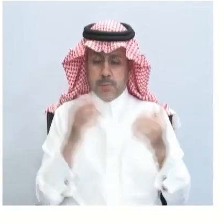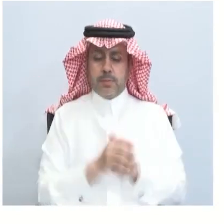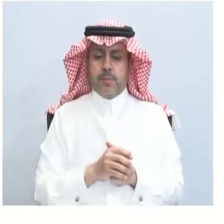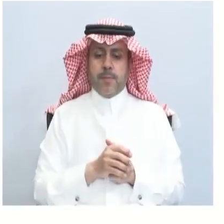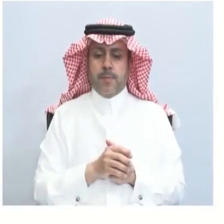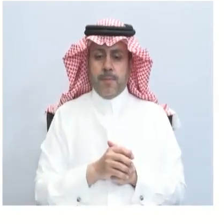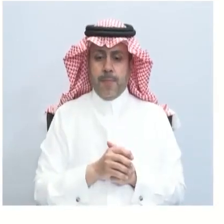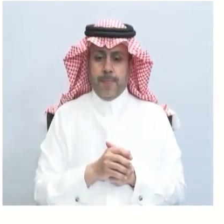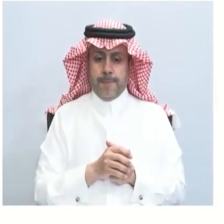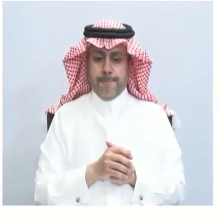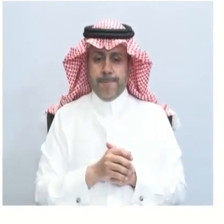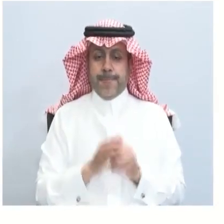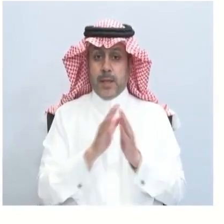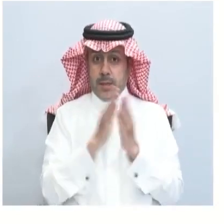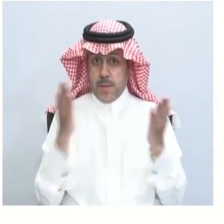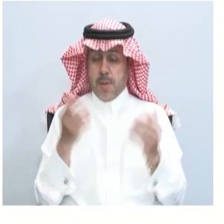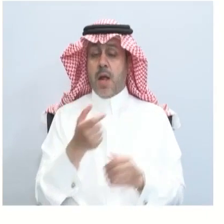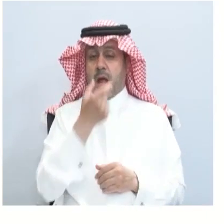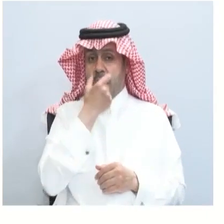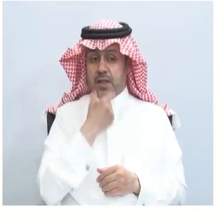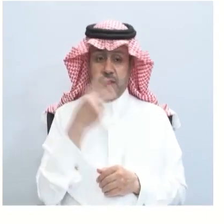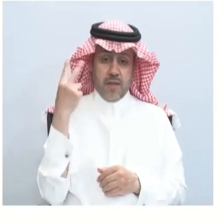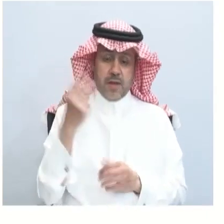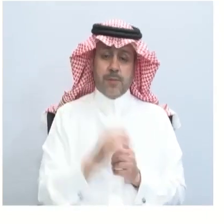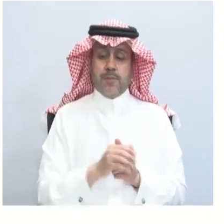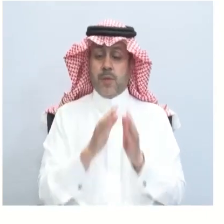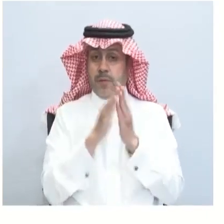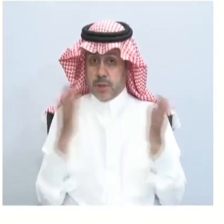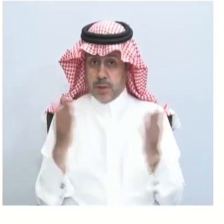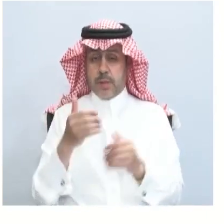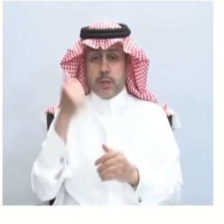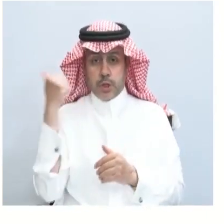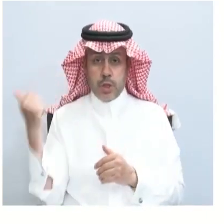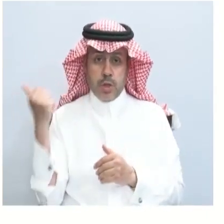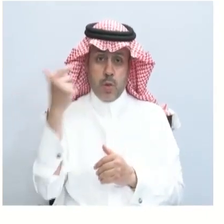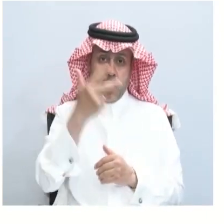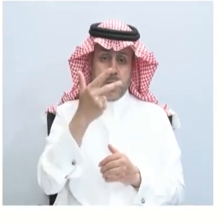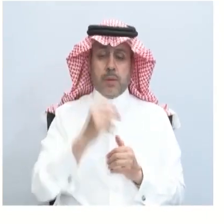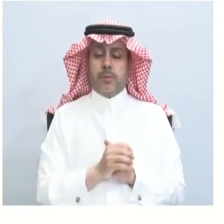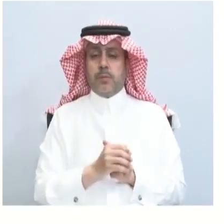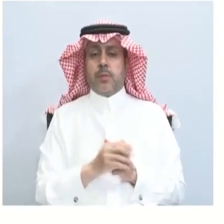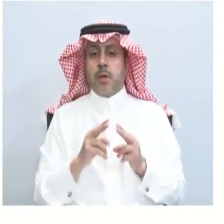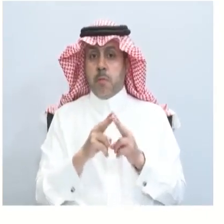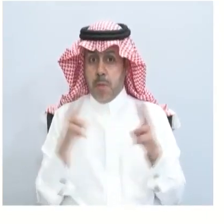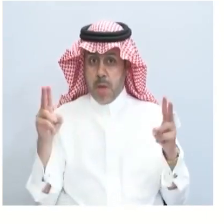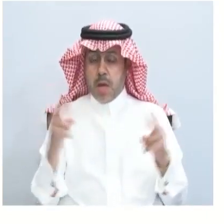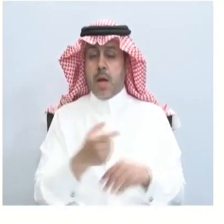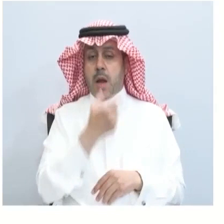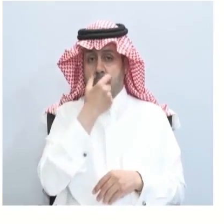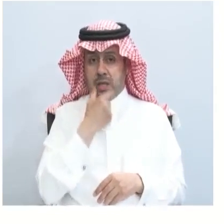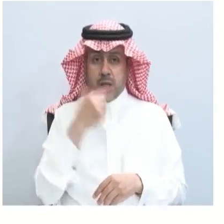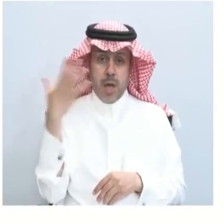الطالبات كتاب حديث اثنين يفتح على صفحه 86 لبيان الحديث ال 15م